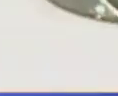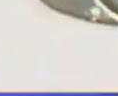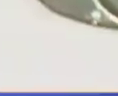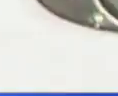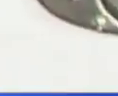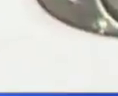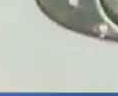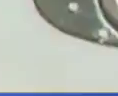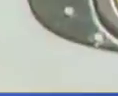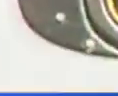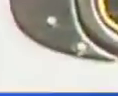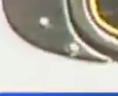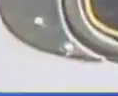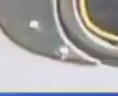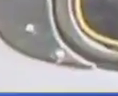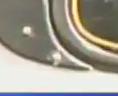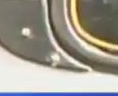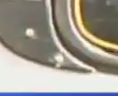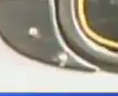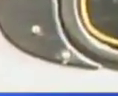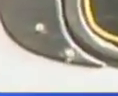sana kwa sababu mkubwa alikuwa mgeni wetu.